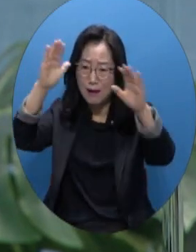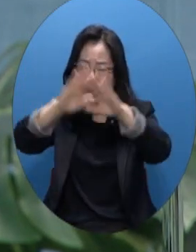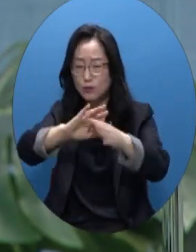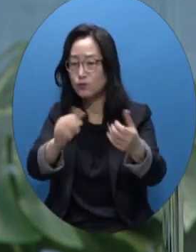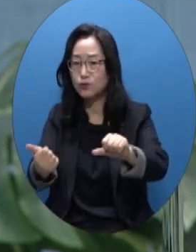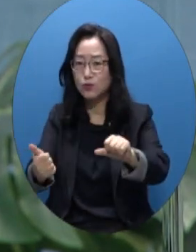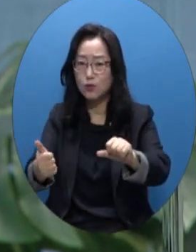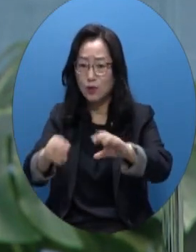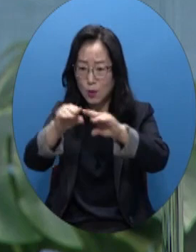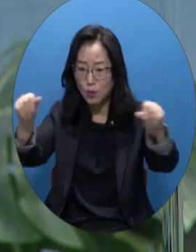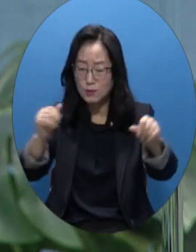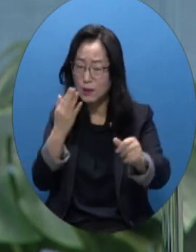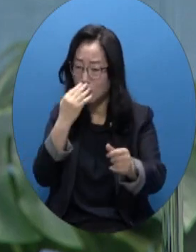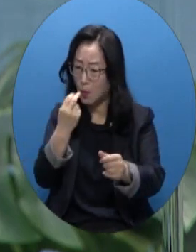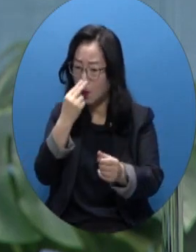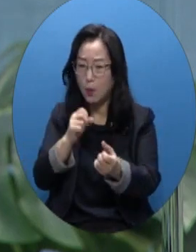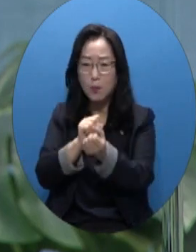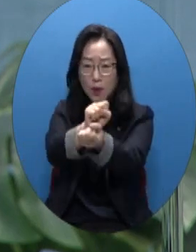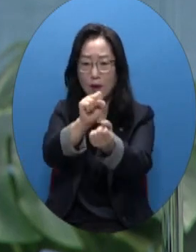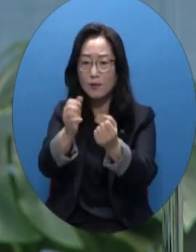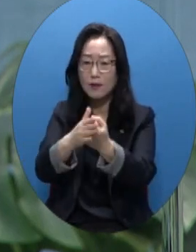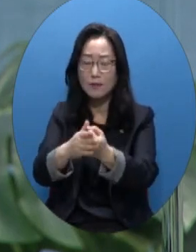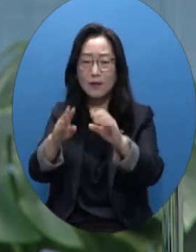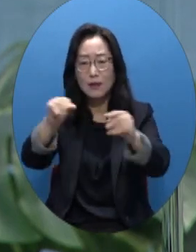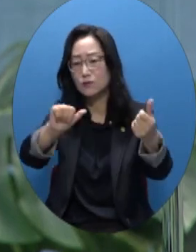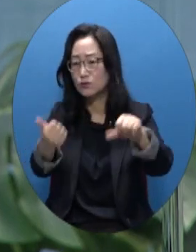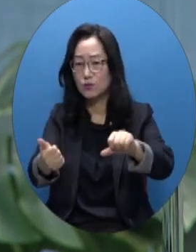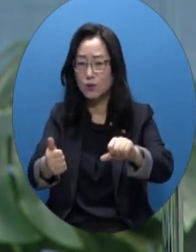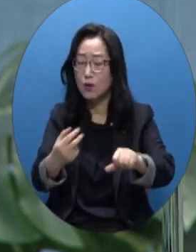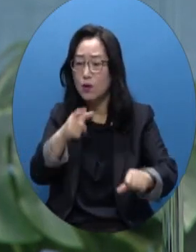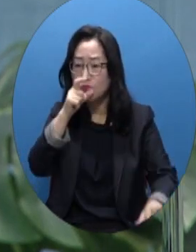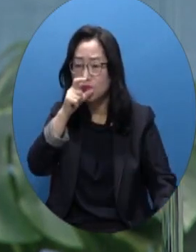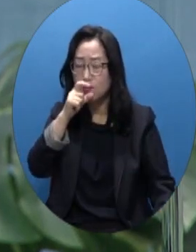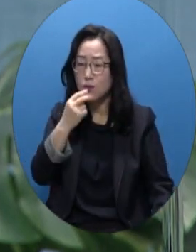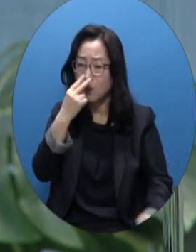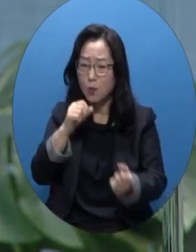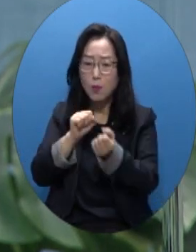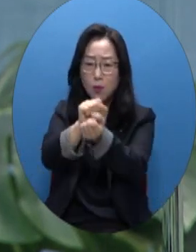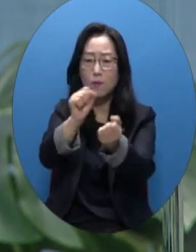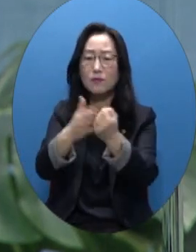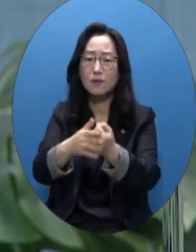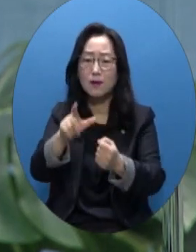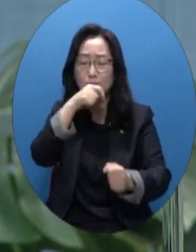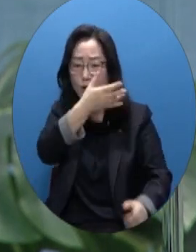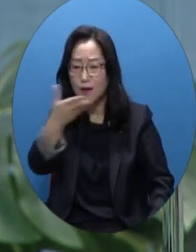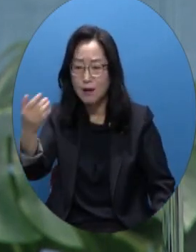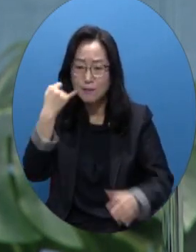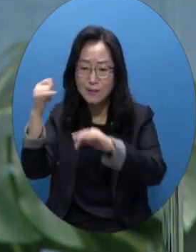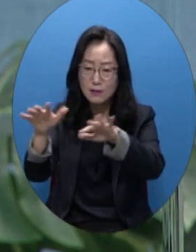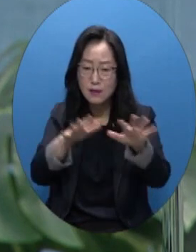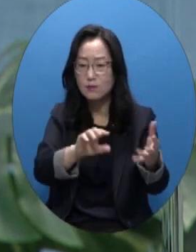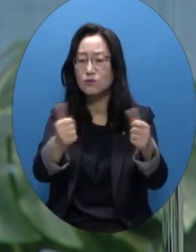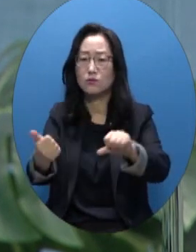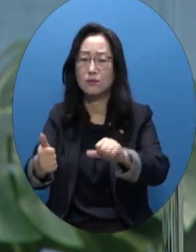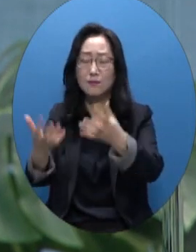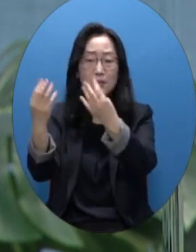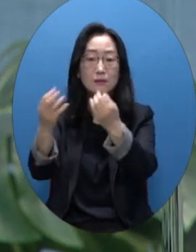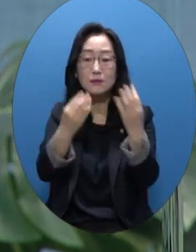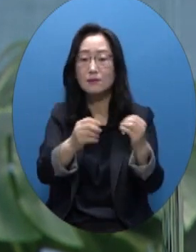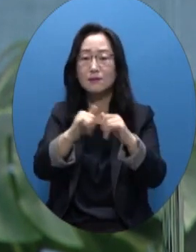5엽 으로 땅에 묻고 물의 오염으로 강과 바다가 죽고 수많은